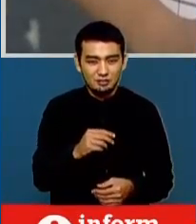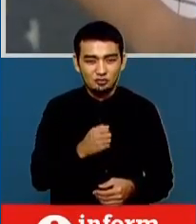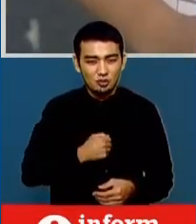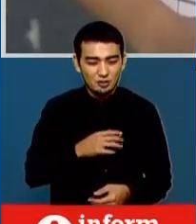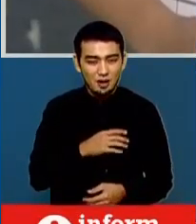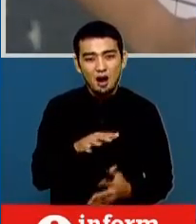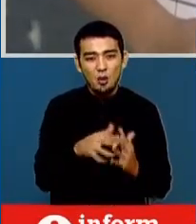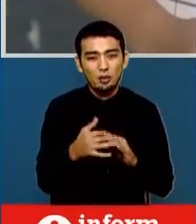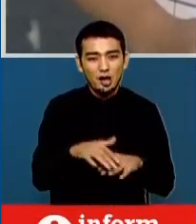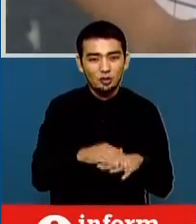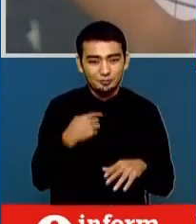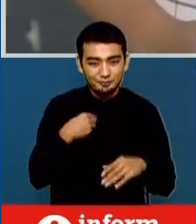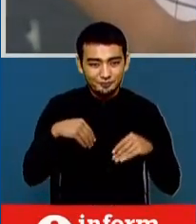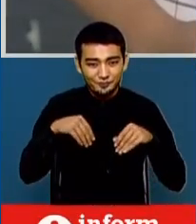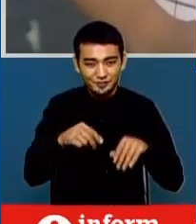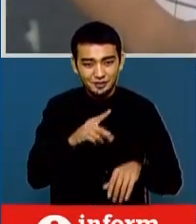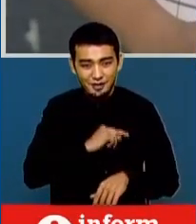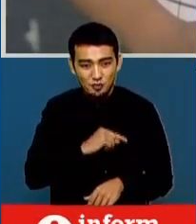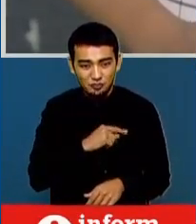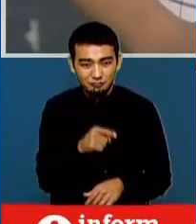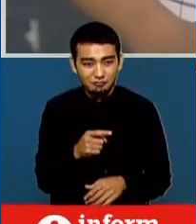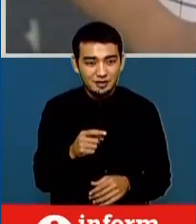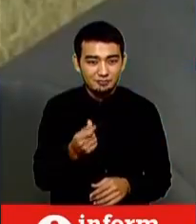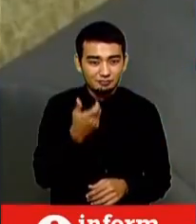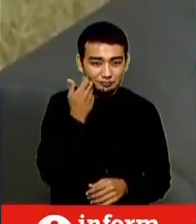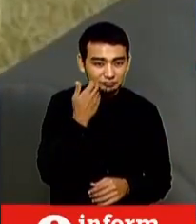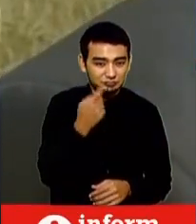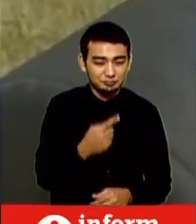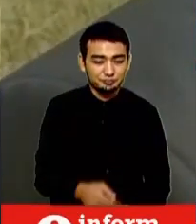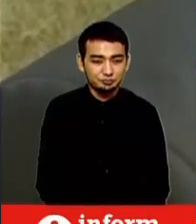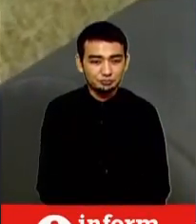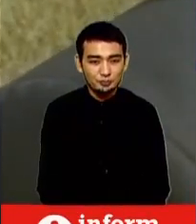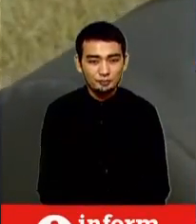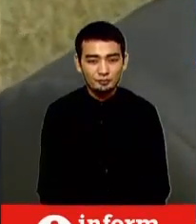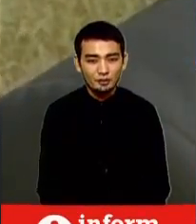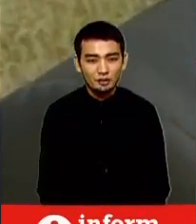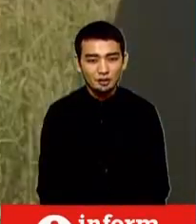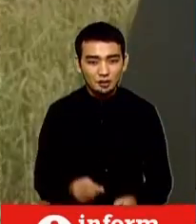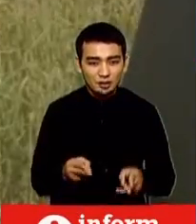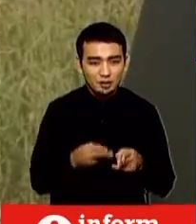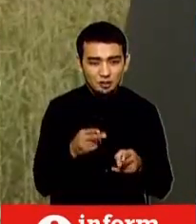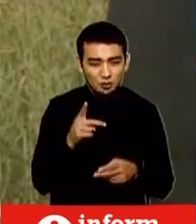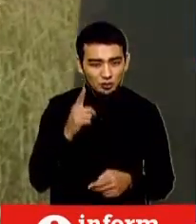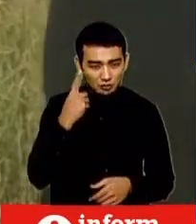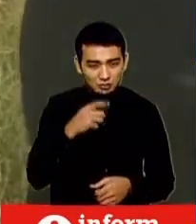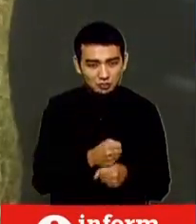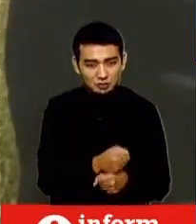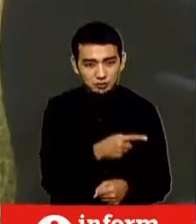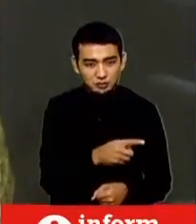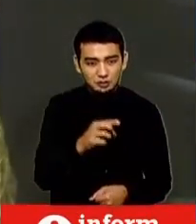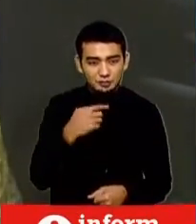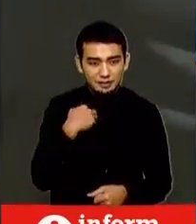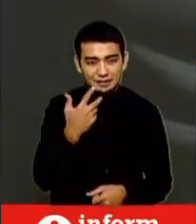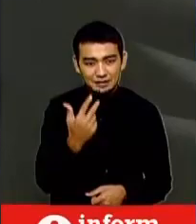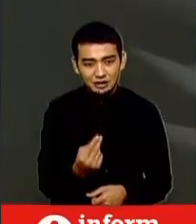басым бөлігі осы шаруа қожалығында жұмыс істеп нәпақасын табады. Бұл жерде бір ұйымдасқан бір қылмыстың ізі бар. Бұл күрішті мінекен 3-4